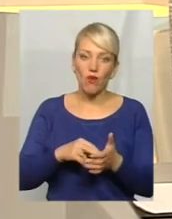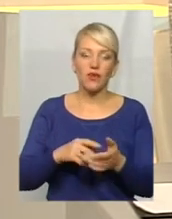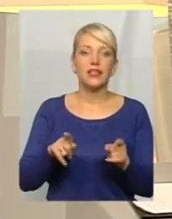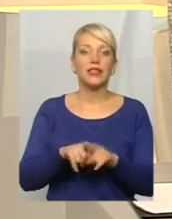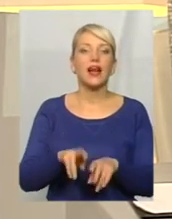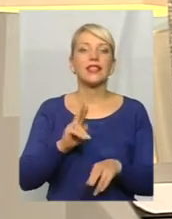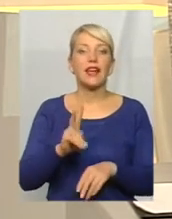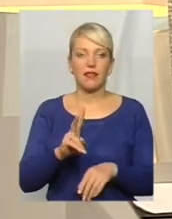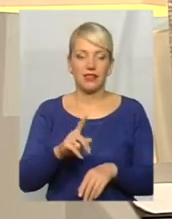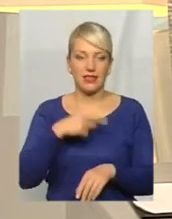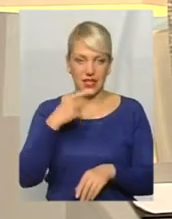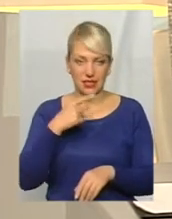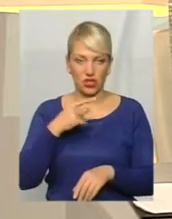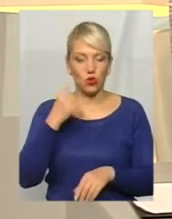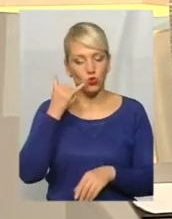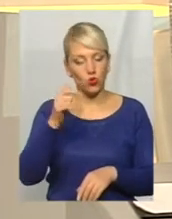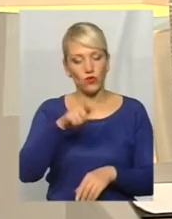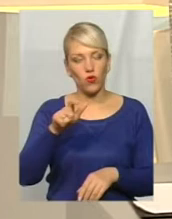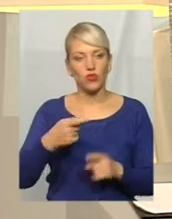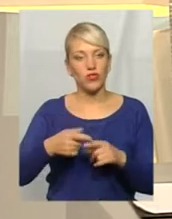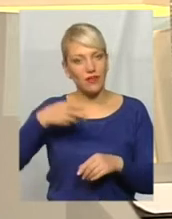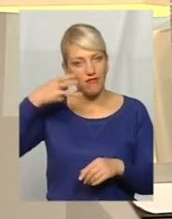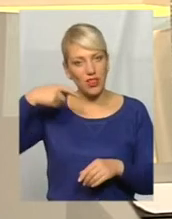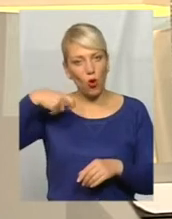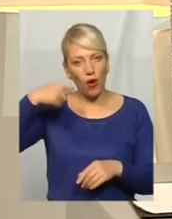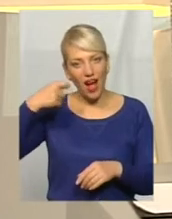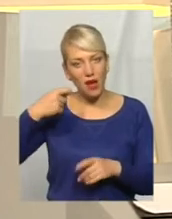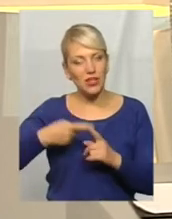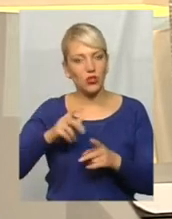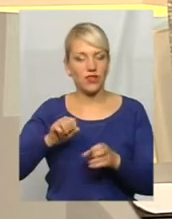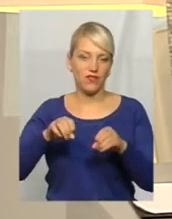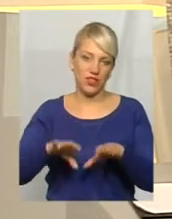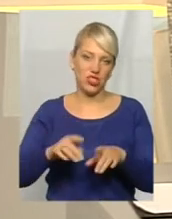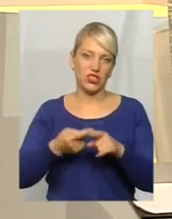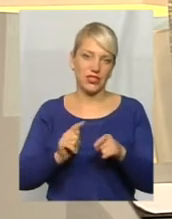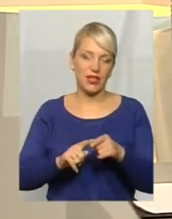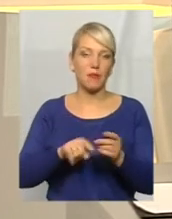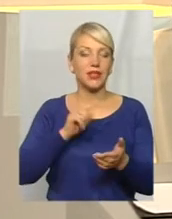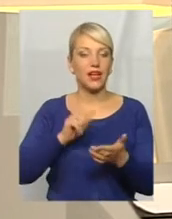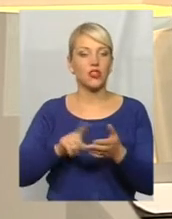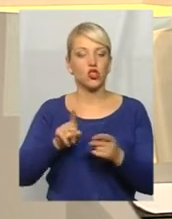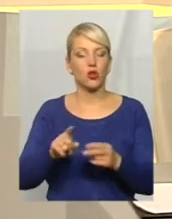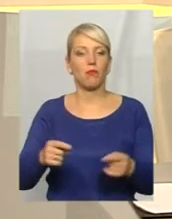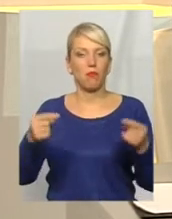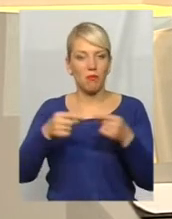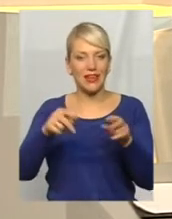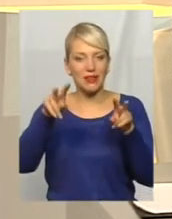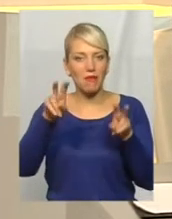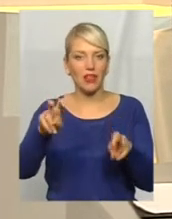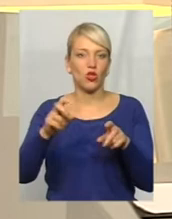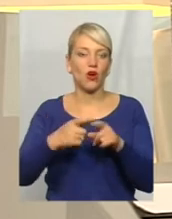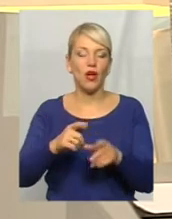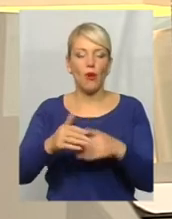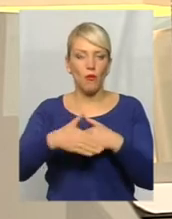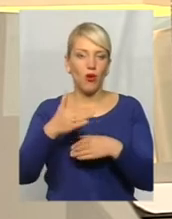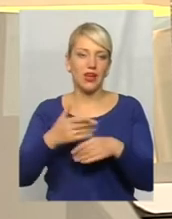зазначають дозвонювачі, оті відеокамери і вирішити це питання, аби предметно покарати тих, хто